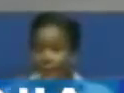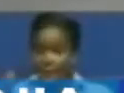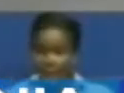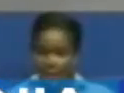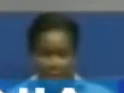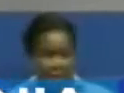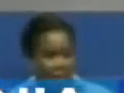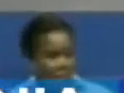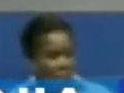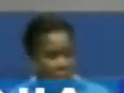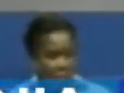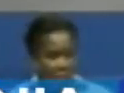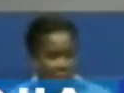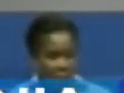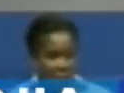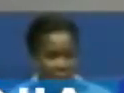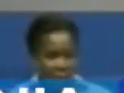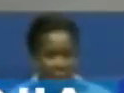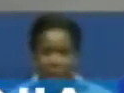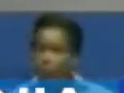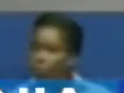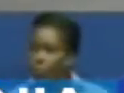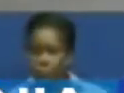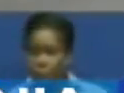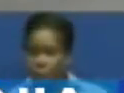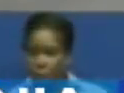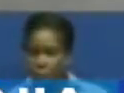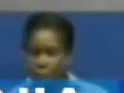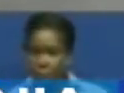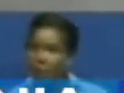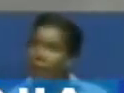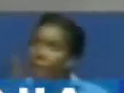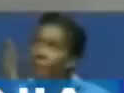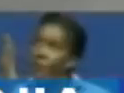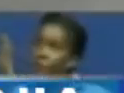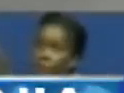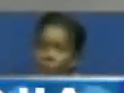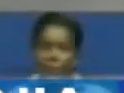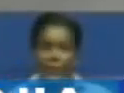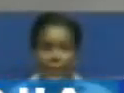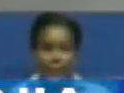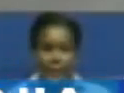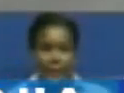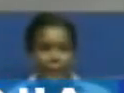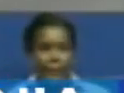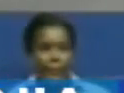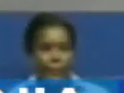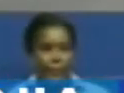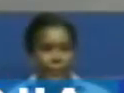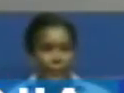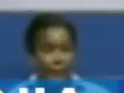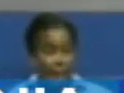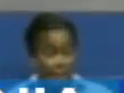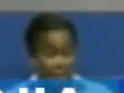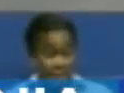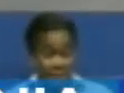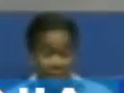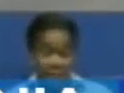upendeleo, huba wala chuki. Ee Mwenyezi Mungu nisaidie.